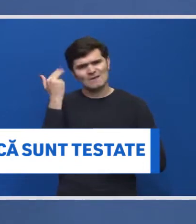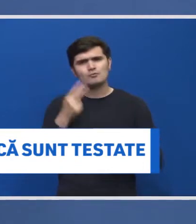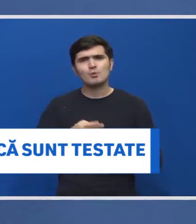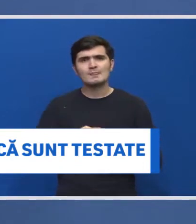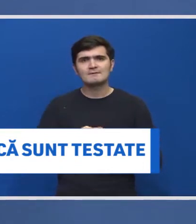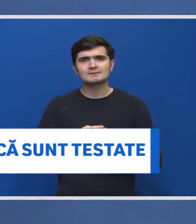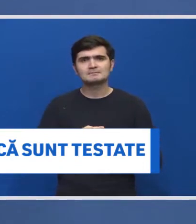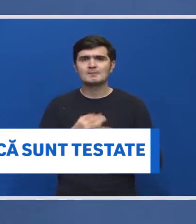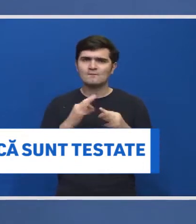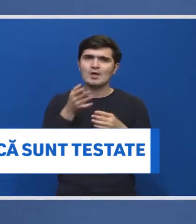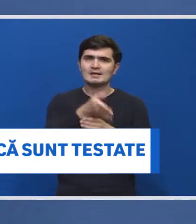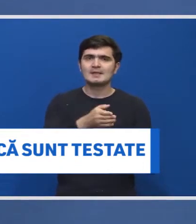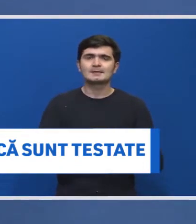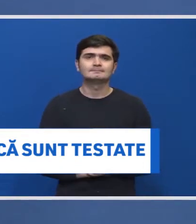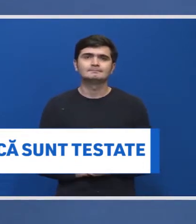prin boală.